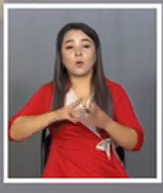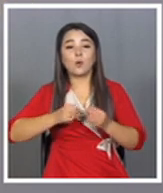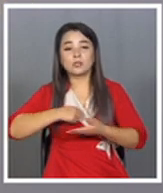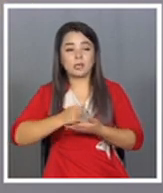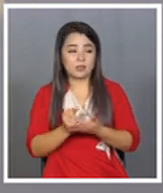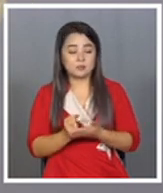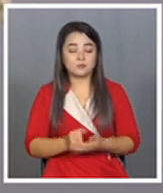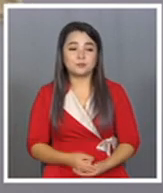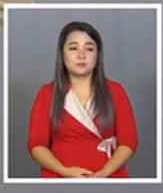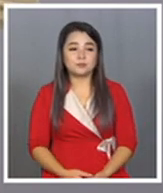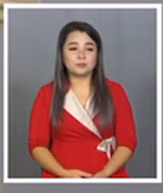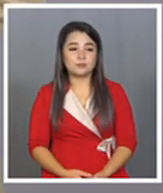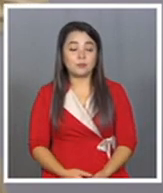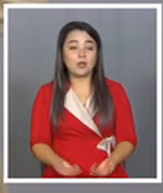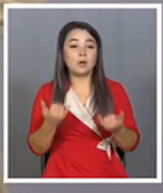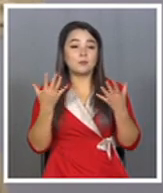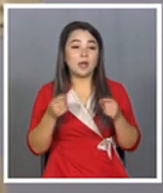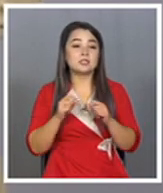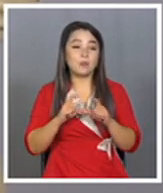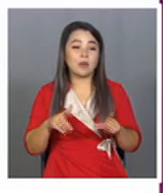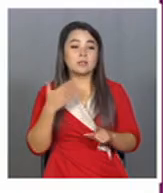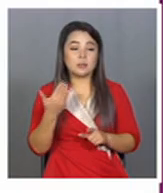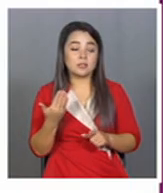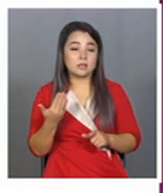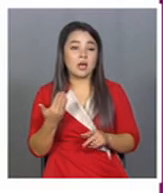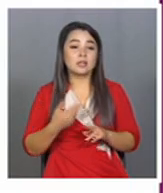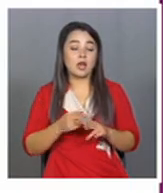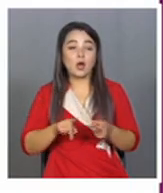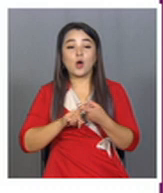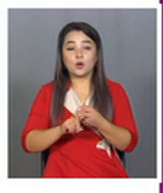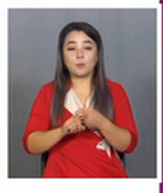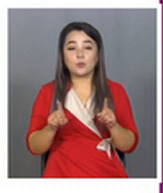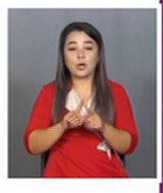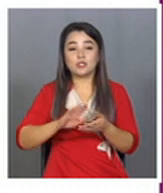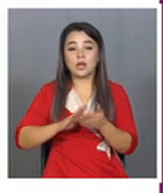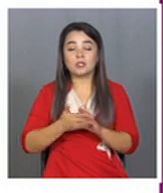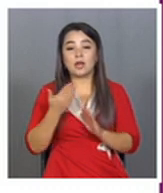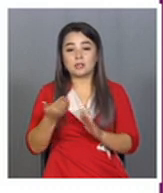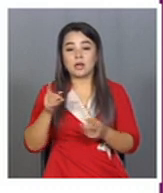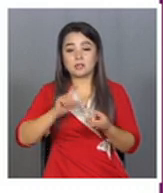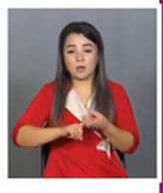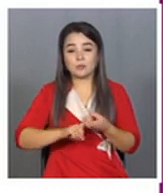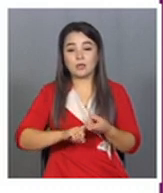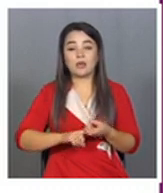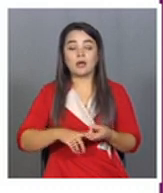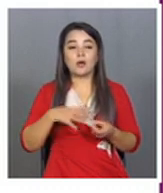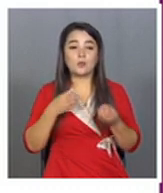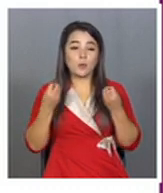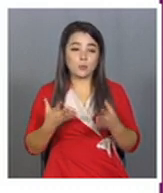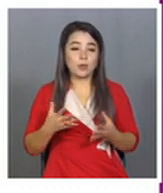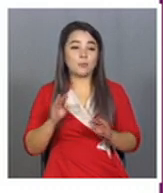қорытындылайық. Бүгінгі сабақта сіз коммуникативтік жағдаятқа сай көркем